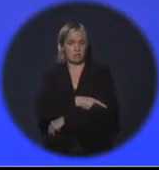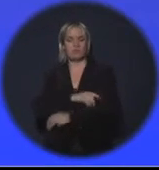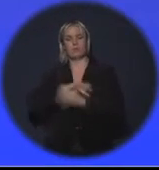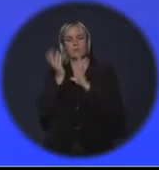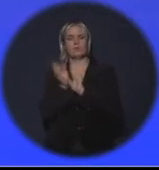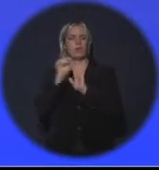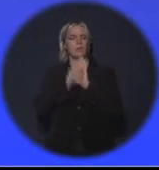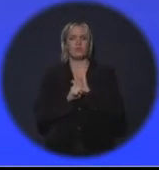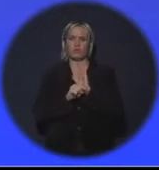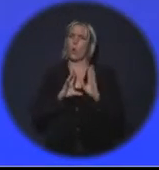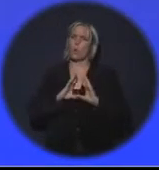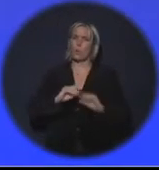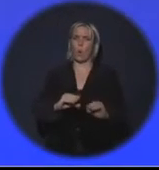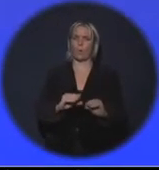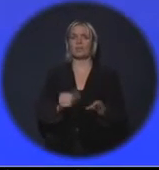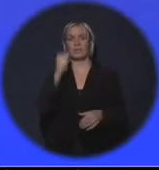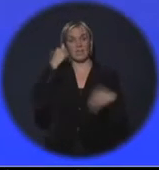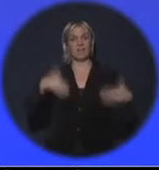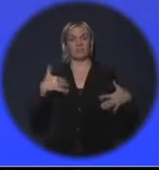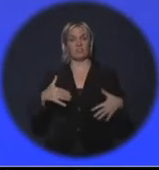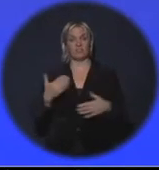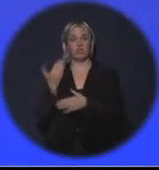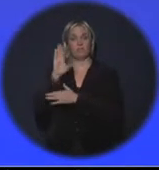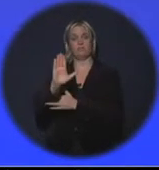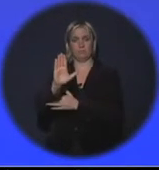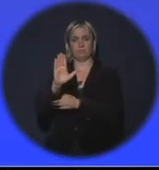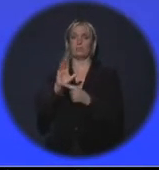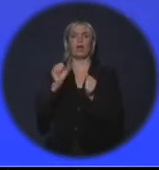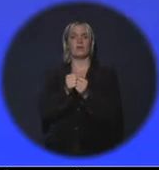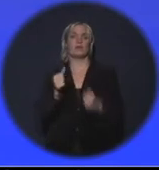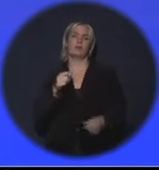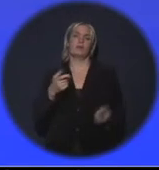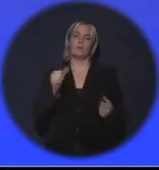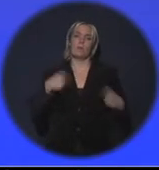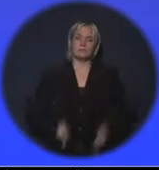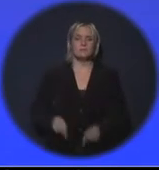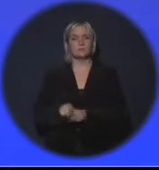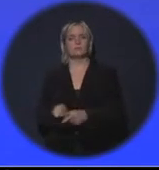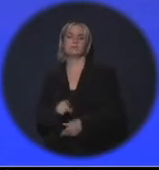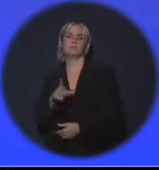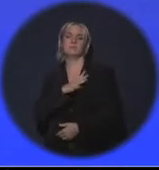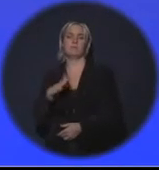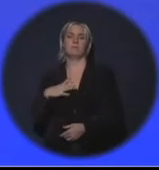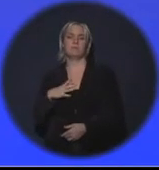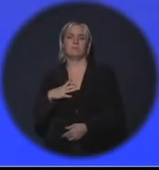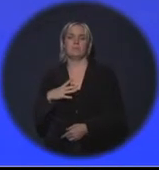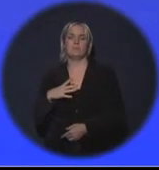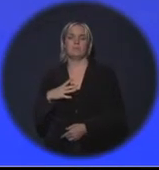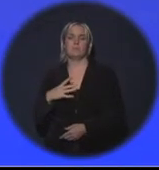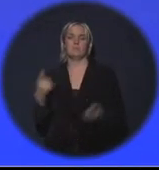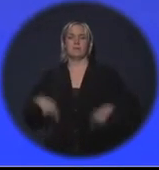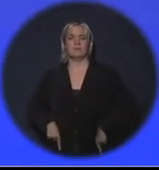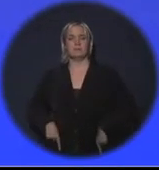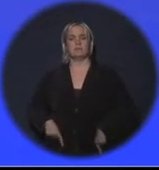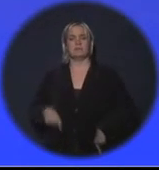mesures très concrètes dès hier à Arras avec le Premier ministre et la ministre Cécile Duflot. Le document